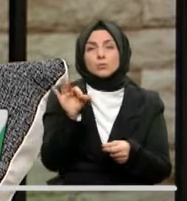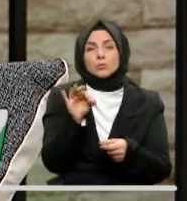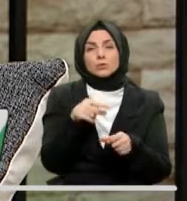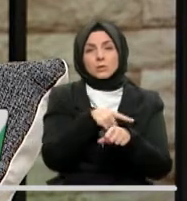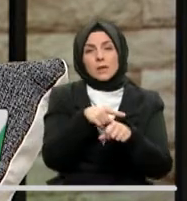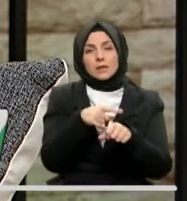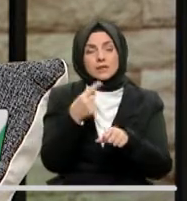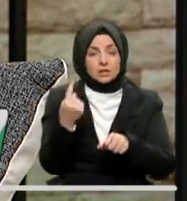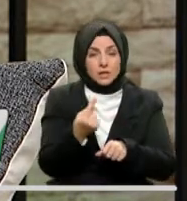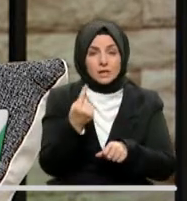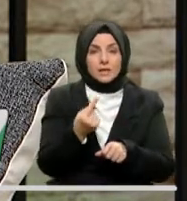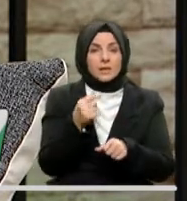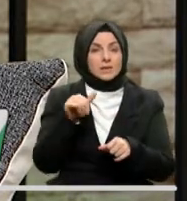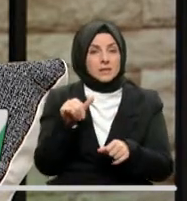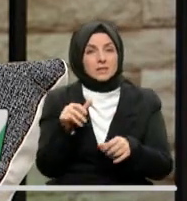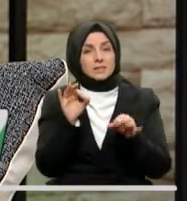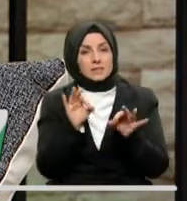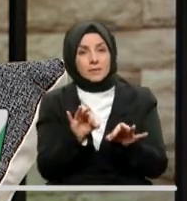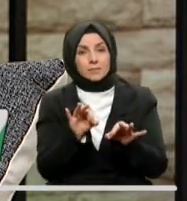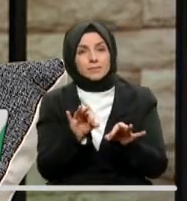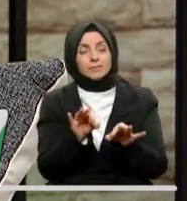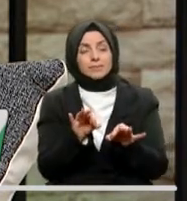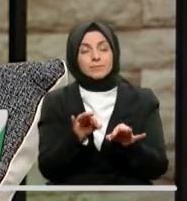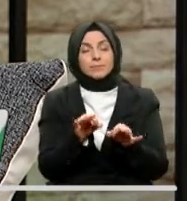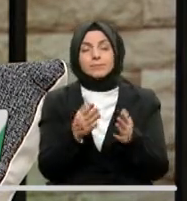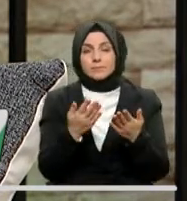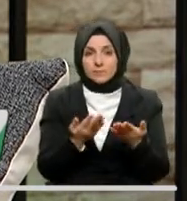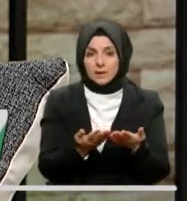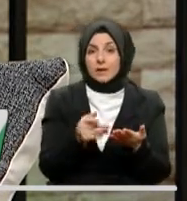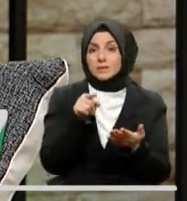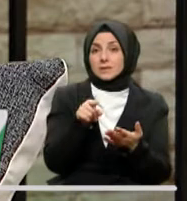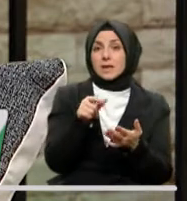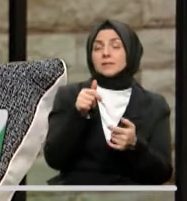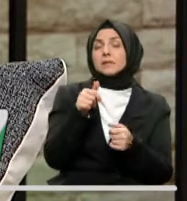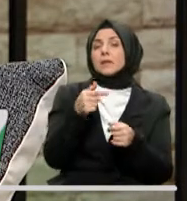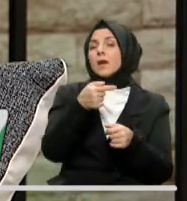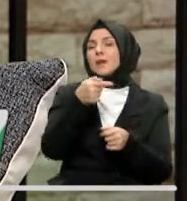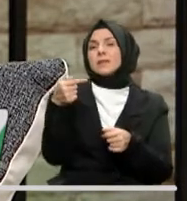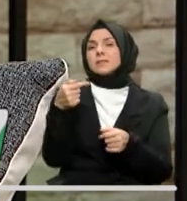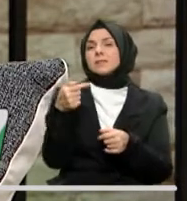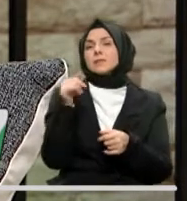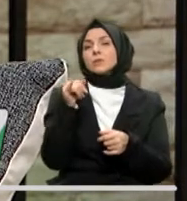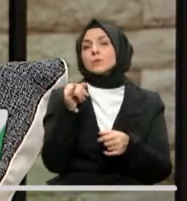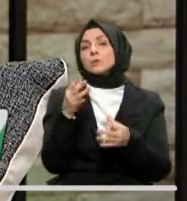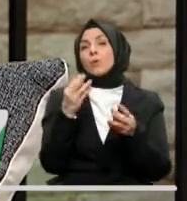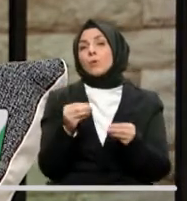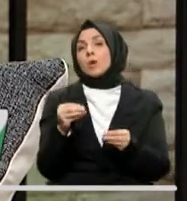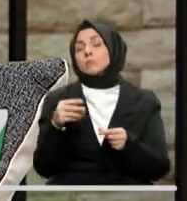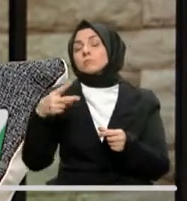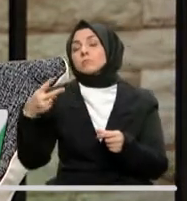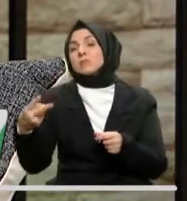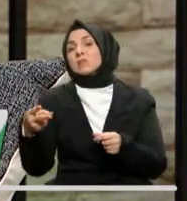şey yabancı algılar veda ki oraya yaklaşma orası Seninle alakalı bir şey değil sen olumsuz ve kötü olan tarafta